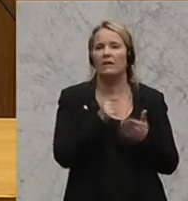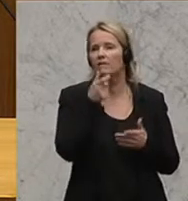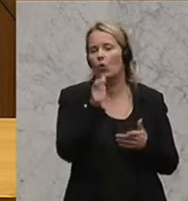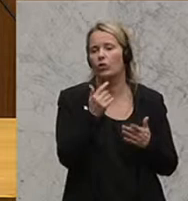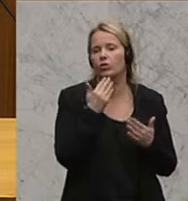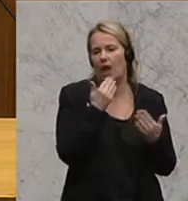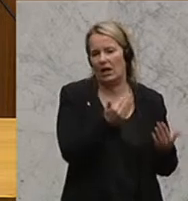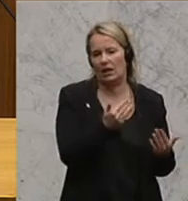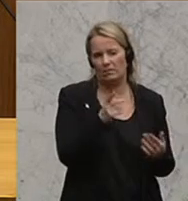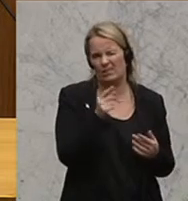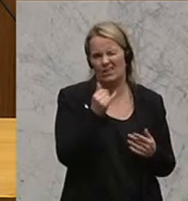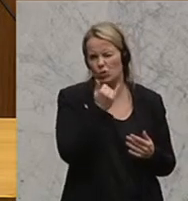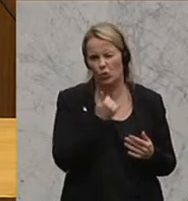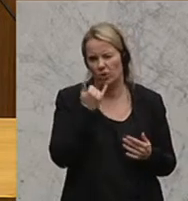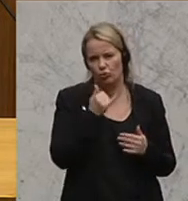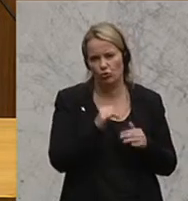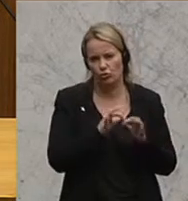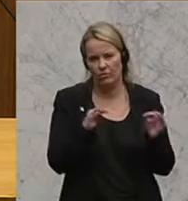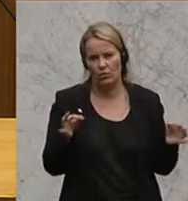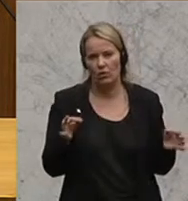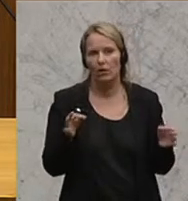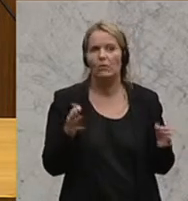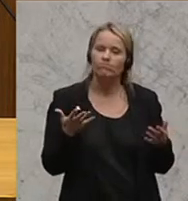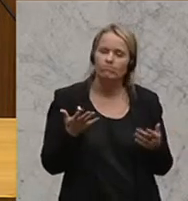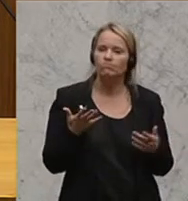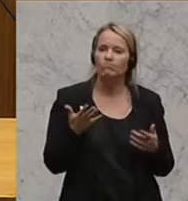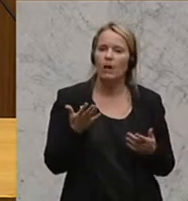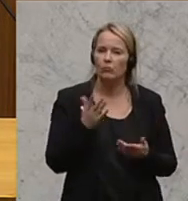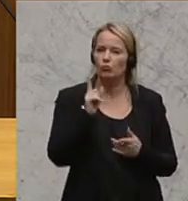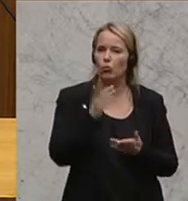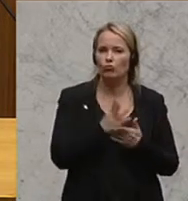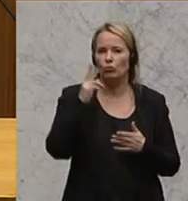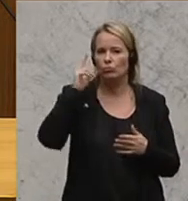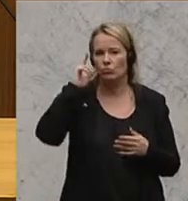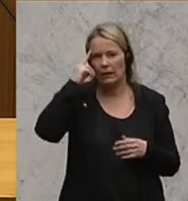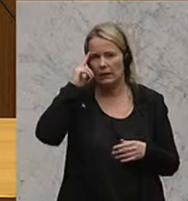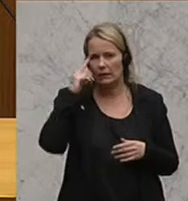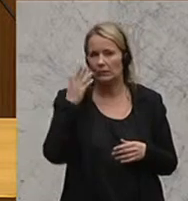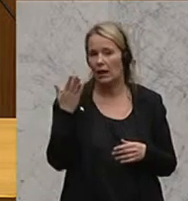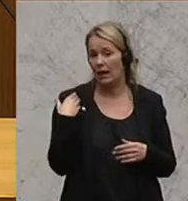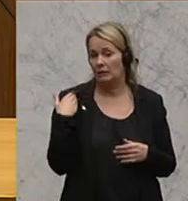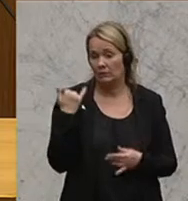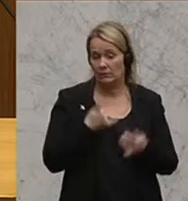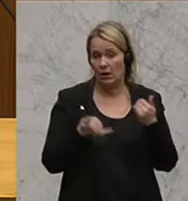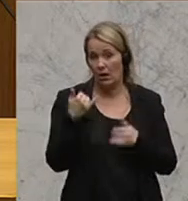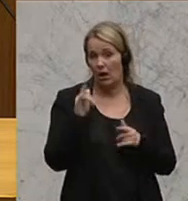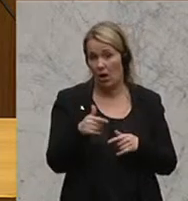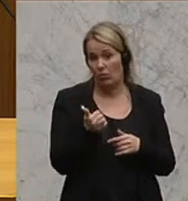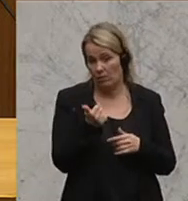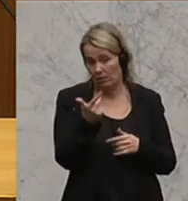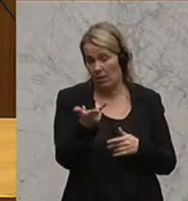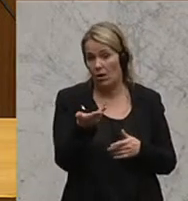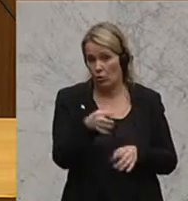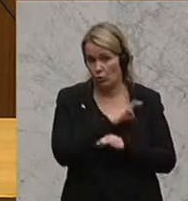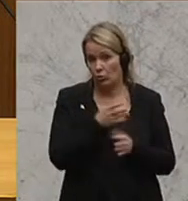diesem Zusammenhang zynisch klingen könnte. Aber wir sollten uns auch in Erinnerung rufen, dass es in den letzten Jahren auch mehrere